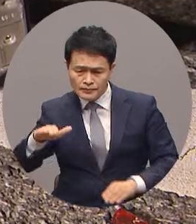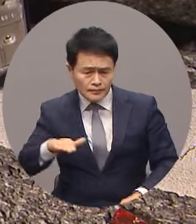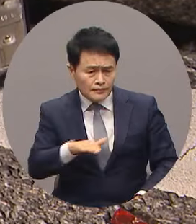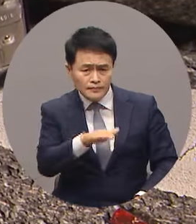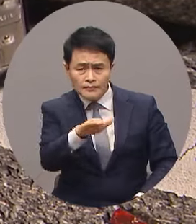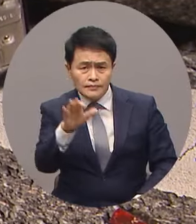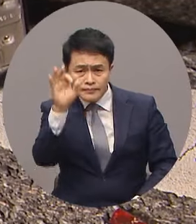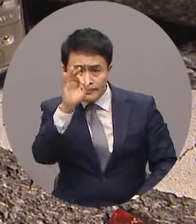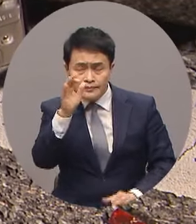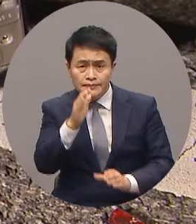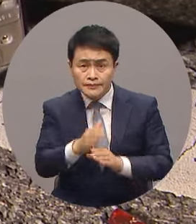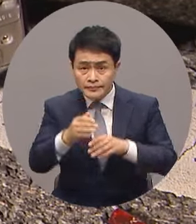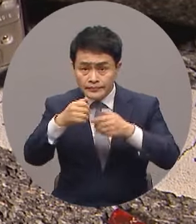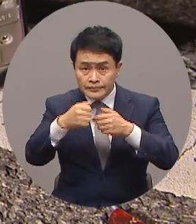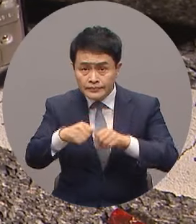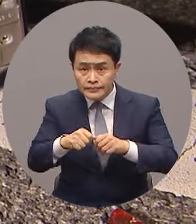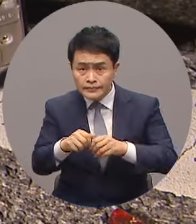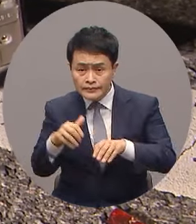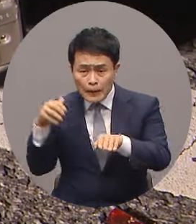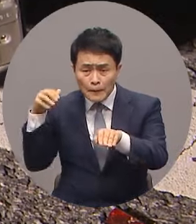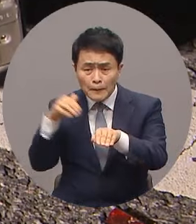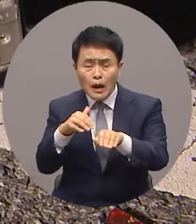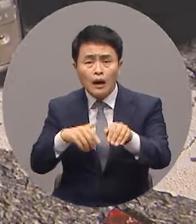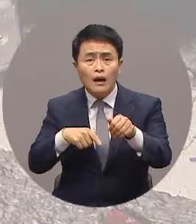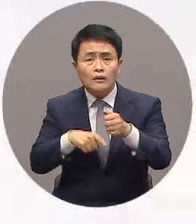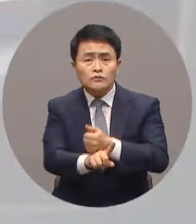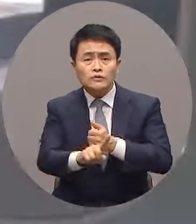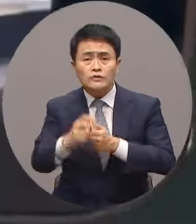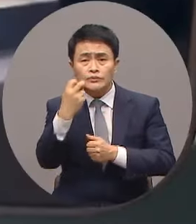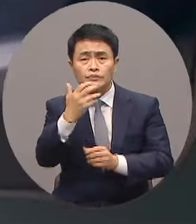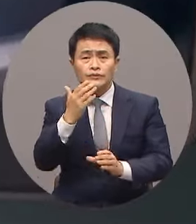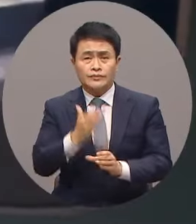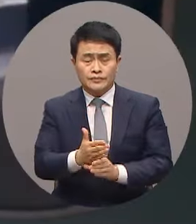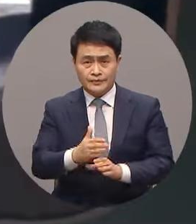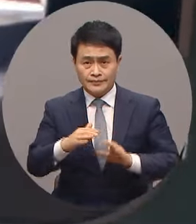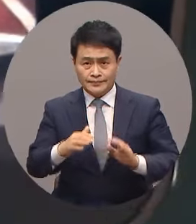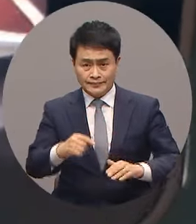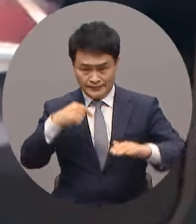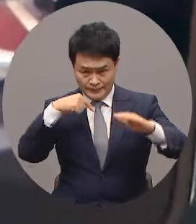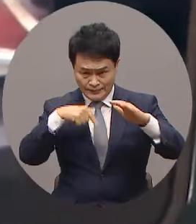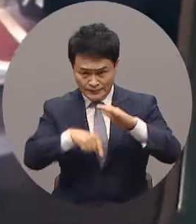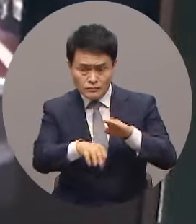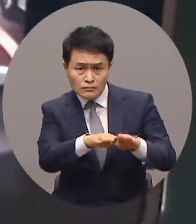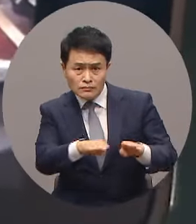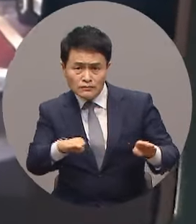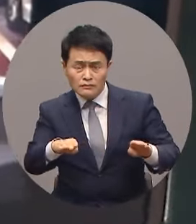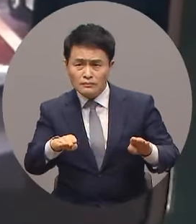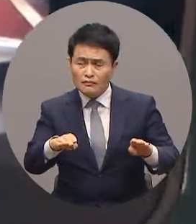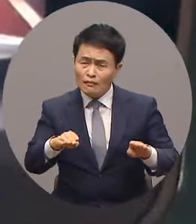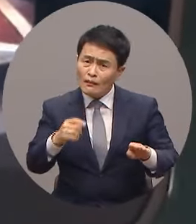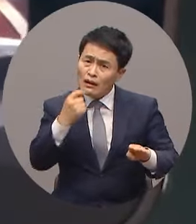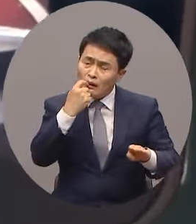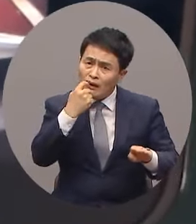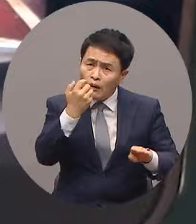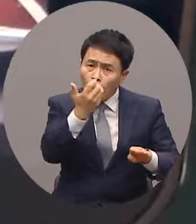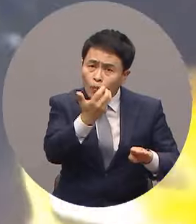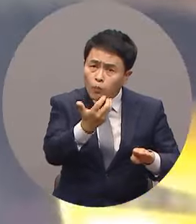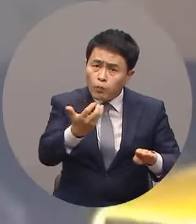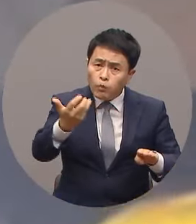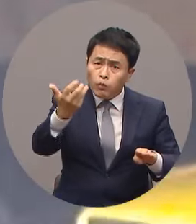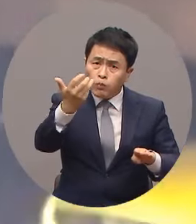등 자세한 사고 경위를 조사하고 있습니다. 지하주차장 한편에서 잿빛 연기가 뿜어져